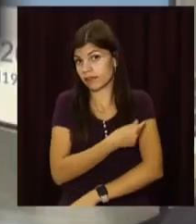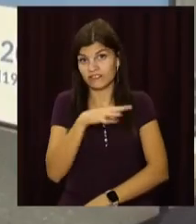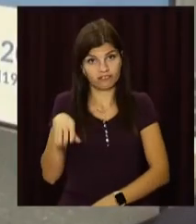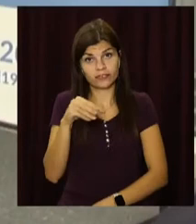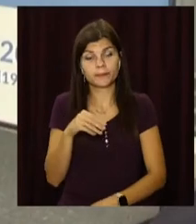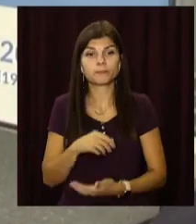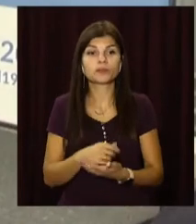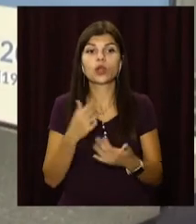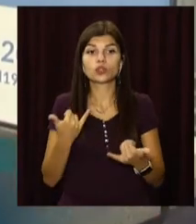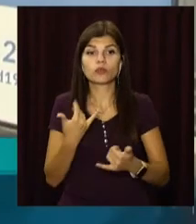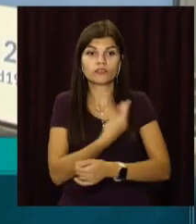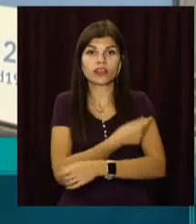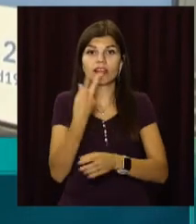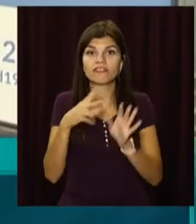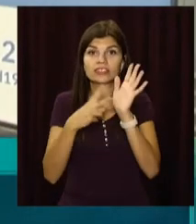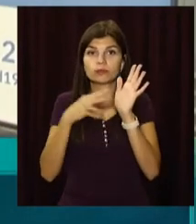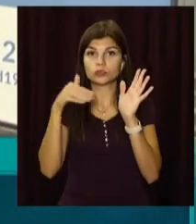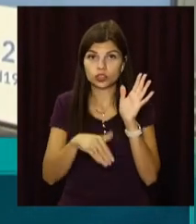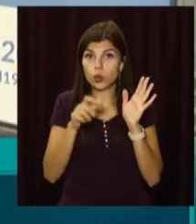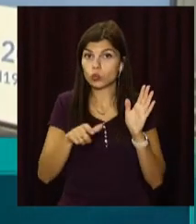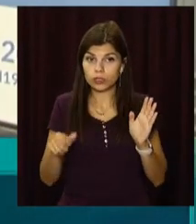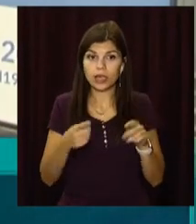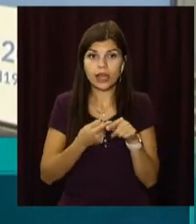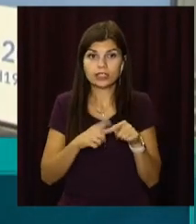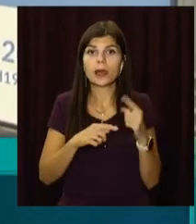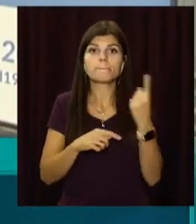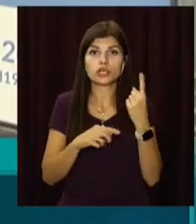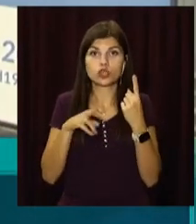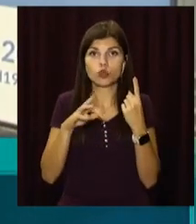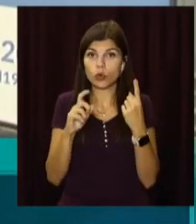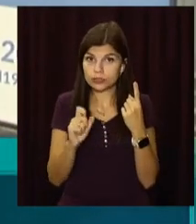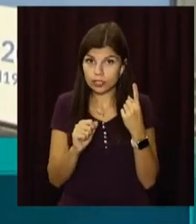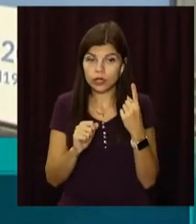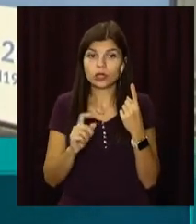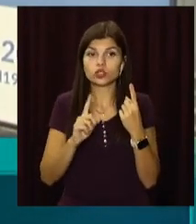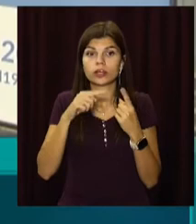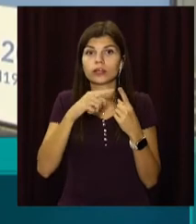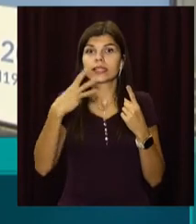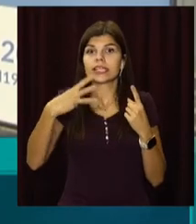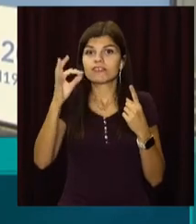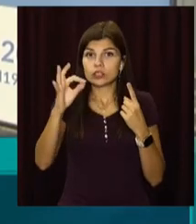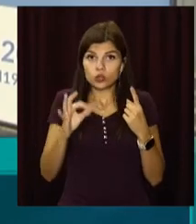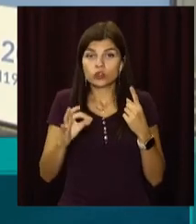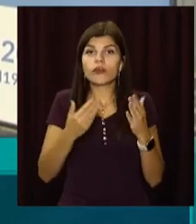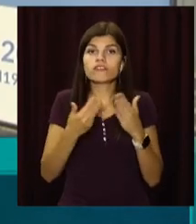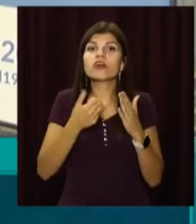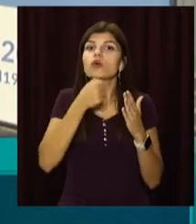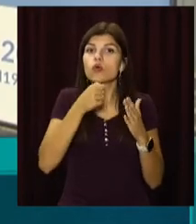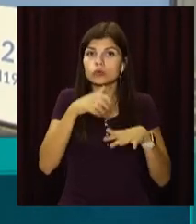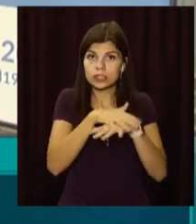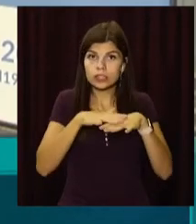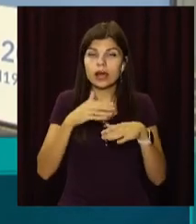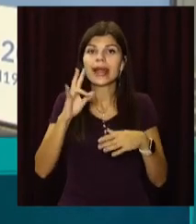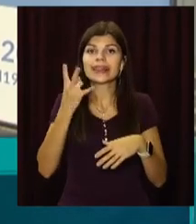На сьогодні вакциновано 27 тисяч людей. Це першою дозою, що складає 30% від дорослого населення